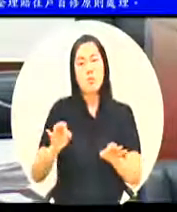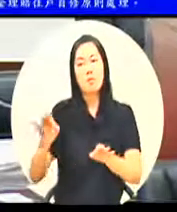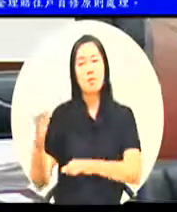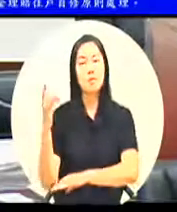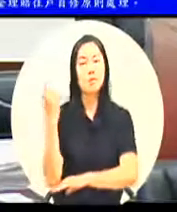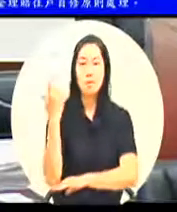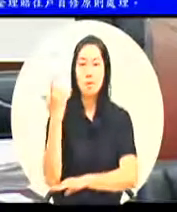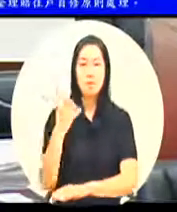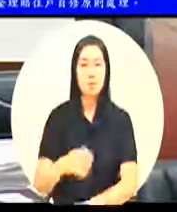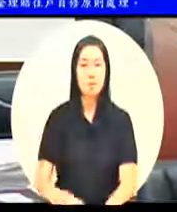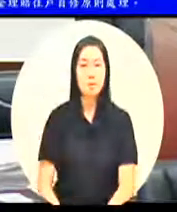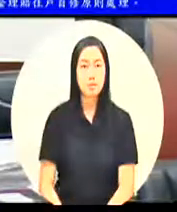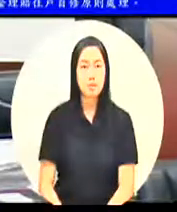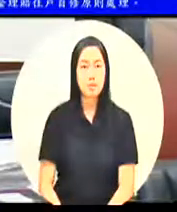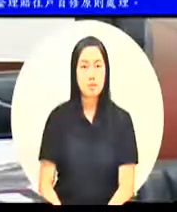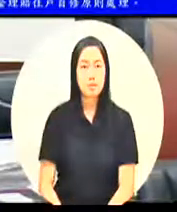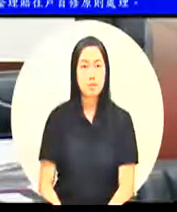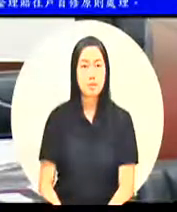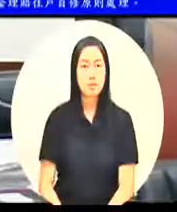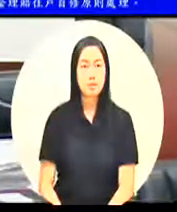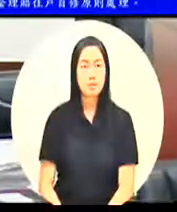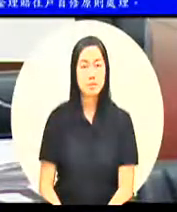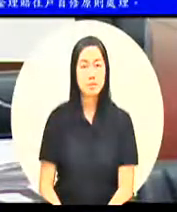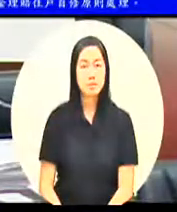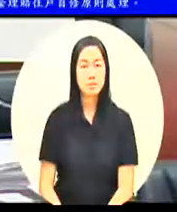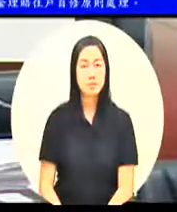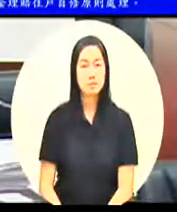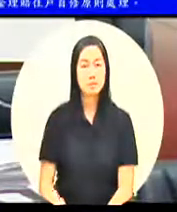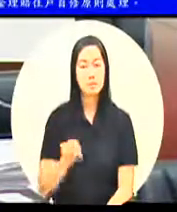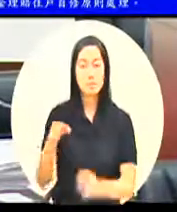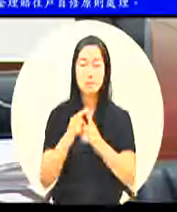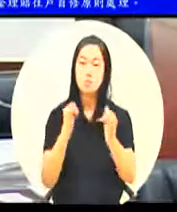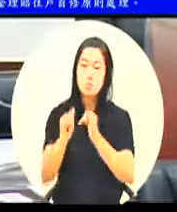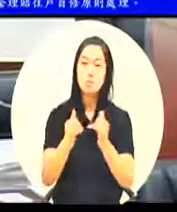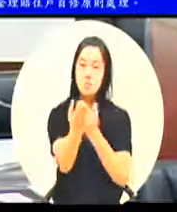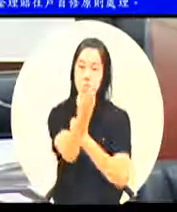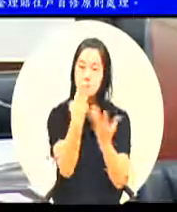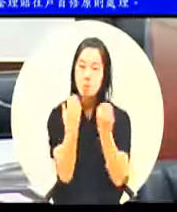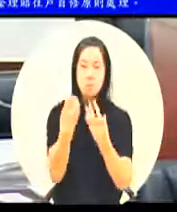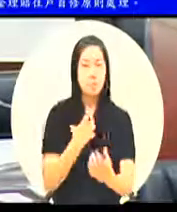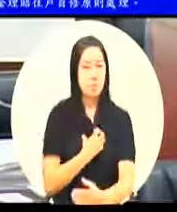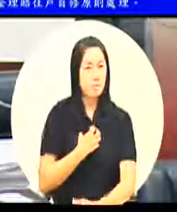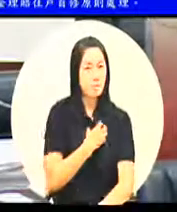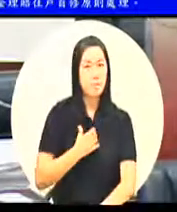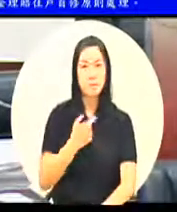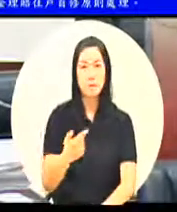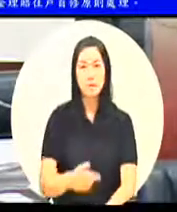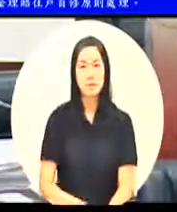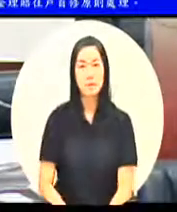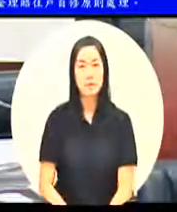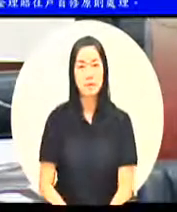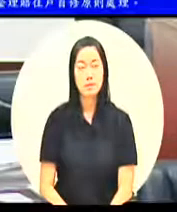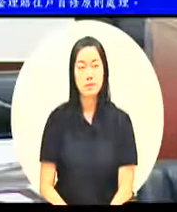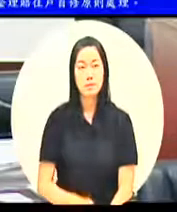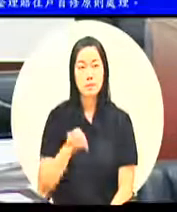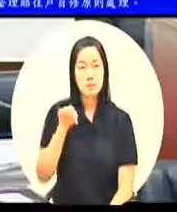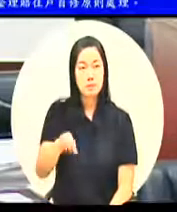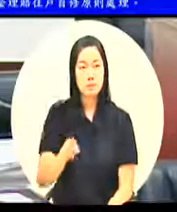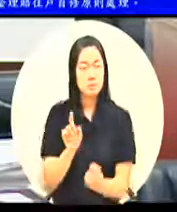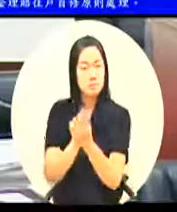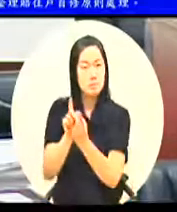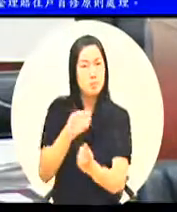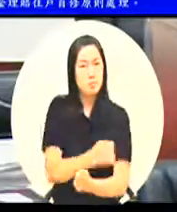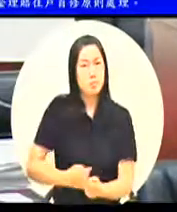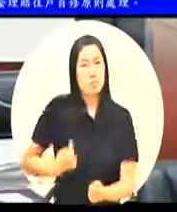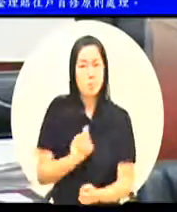在四周围起来，不见天日，哦，所以民意反映来讲，民怨很深，民怒很大，就生命财产对他们都造